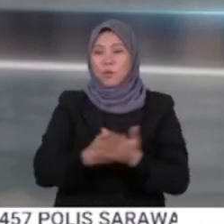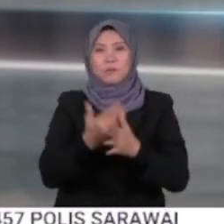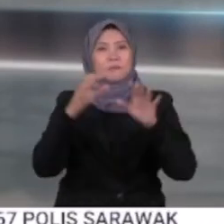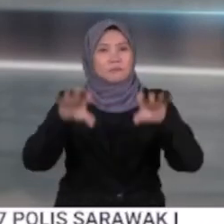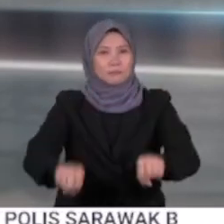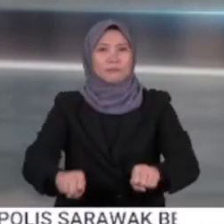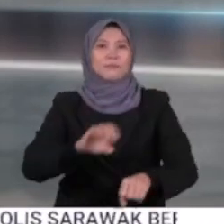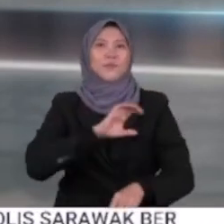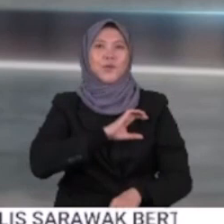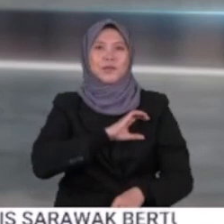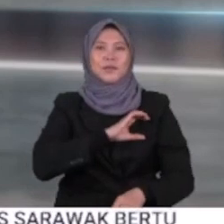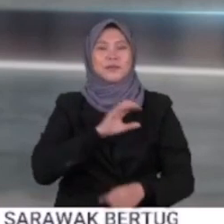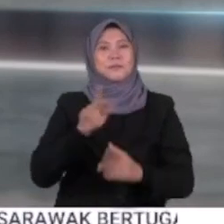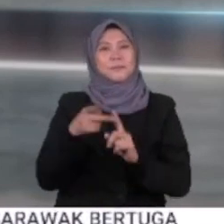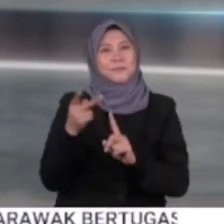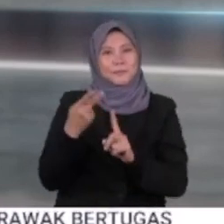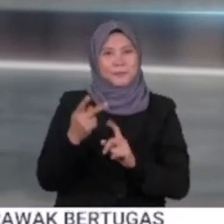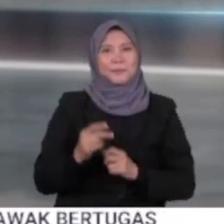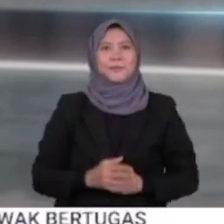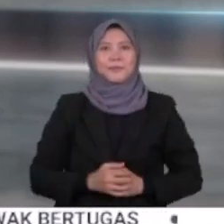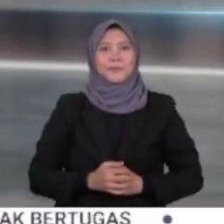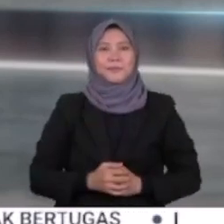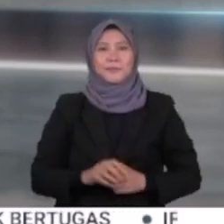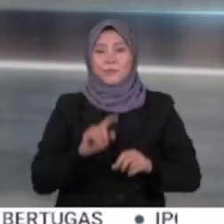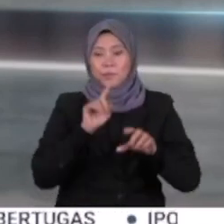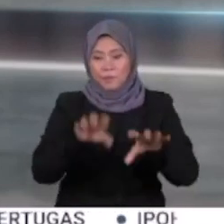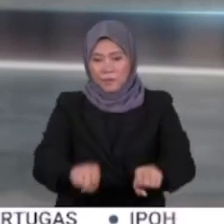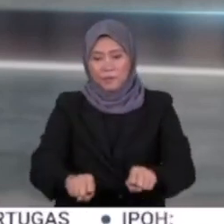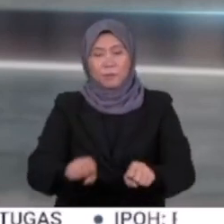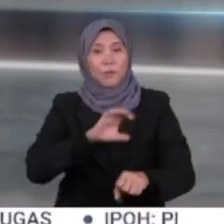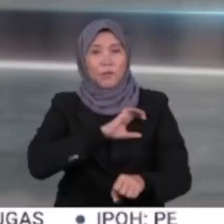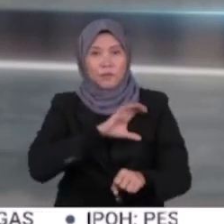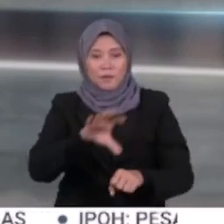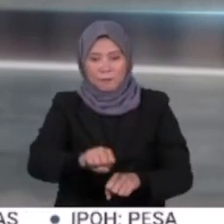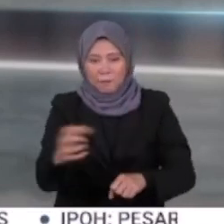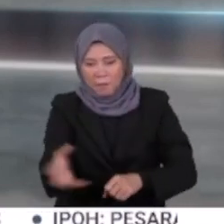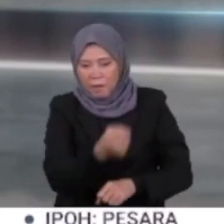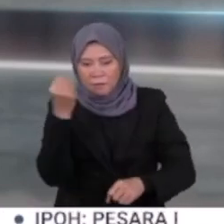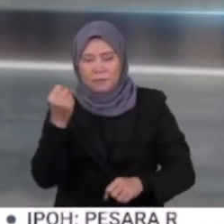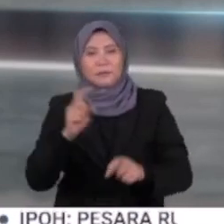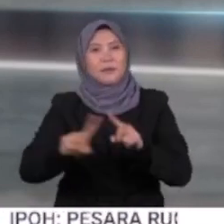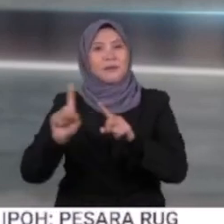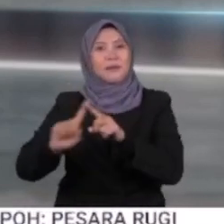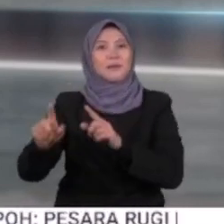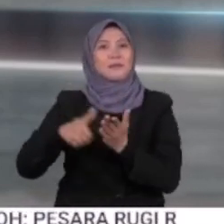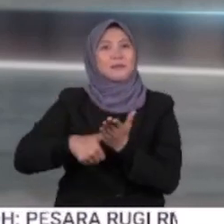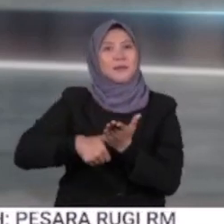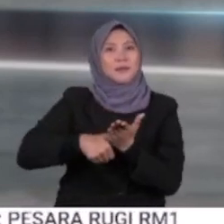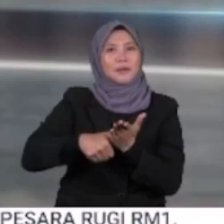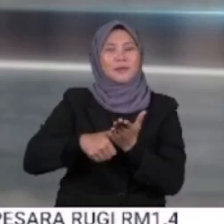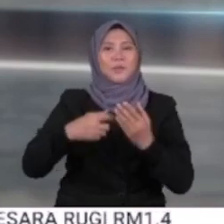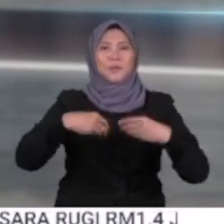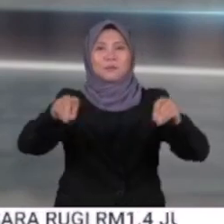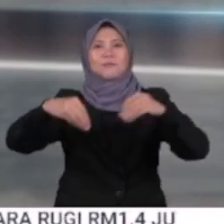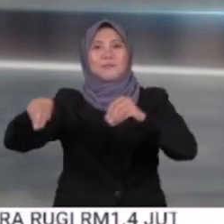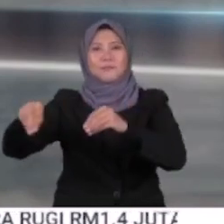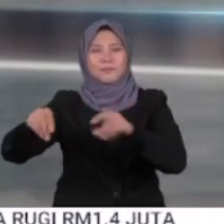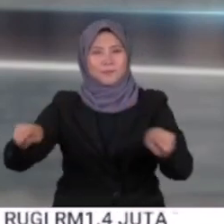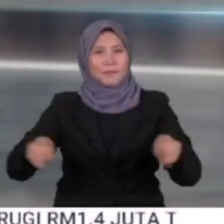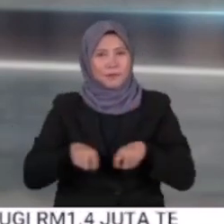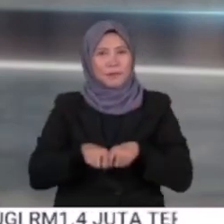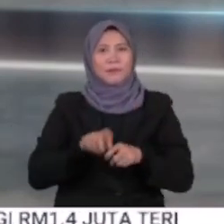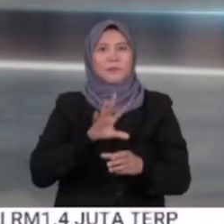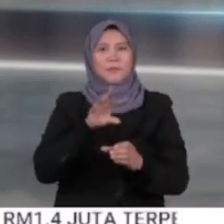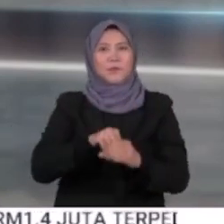polisi sekitaran Pulau Pinang susulan penahanan dipercaya untuk pasaran tempatan